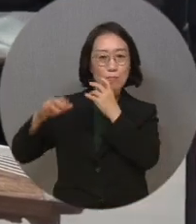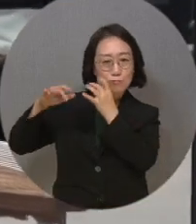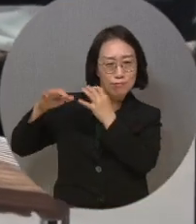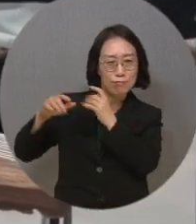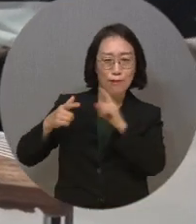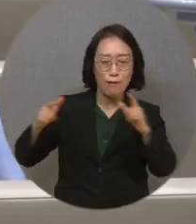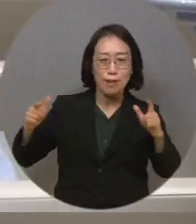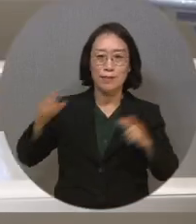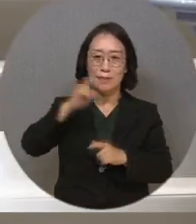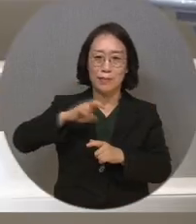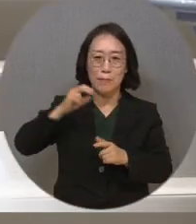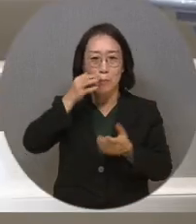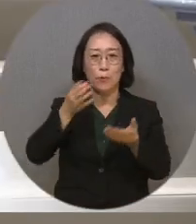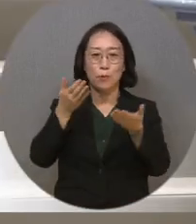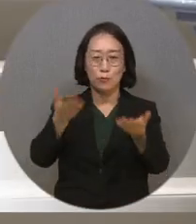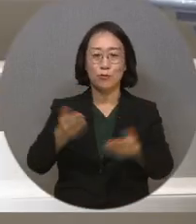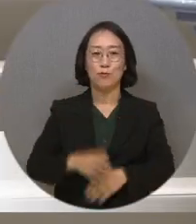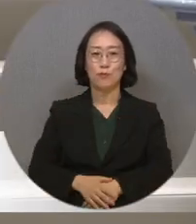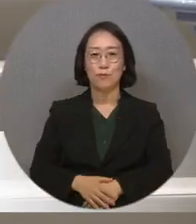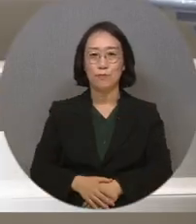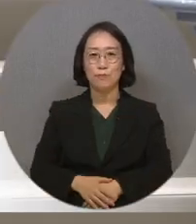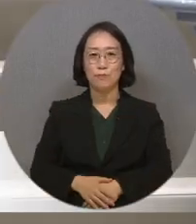노래를 연주합니다.